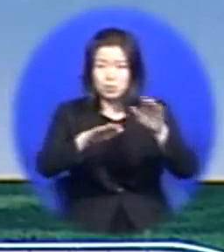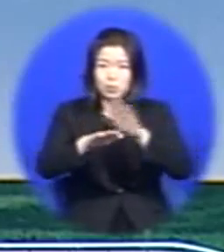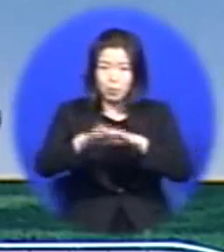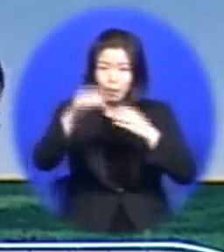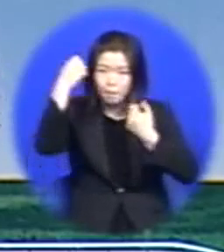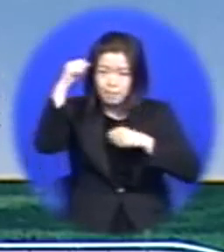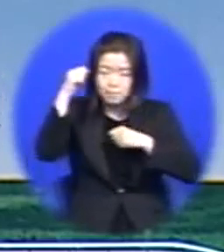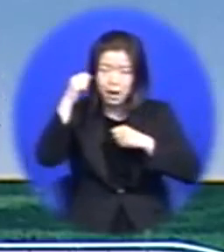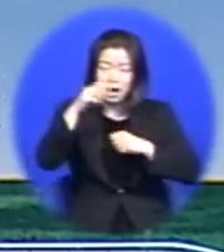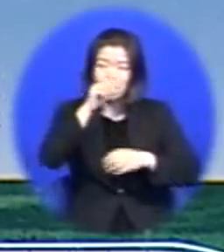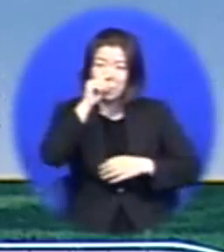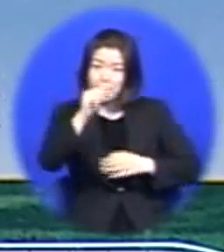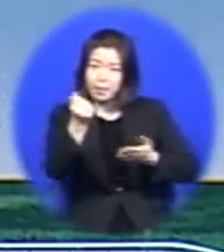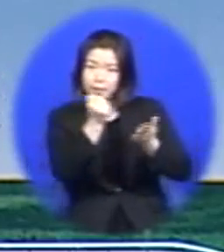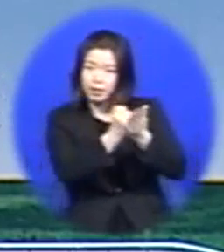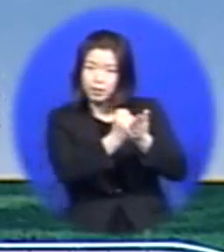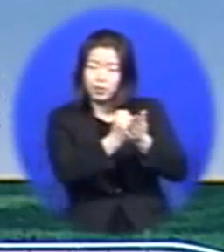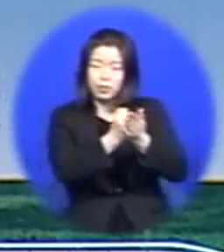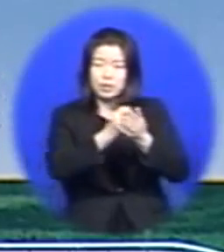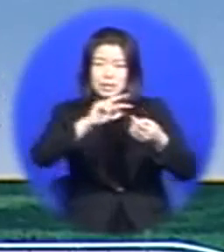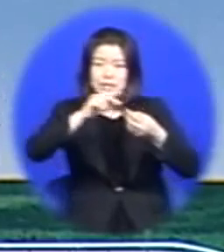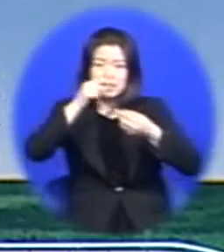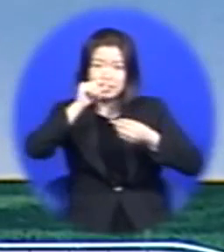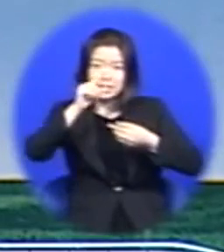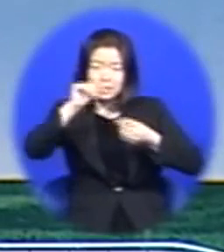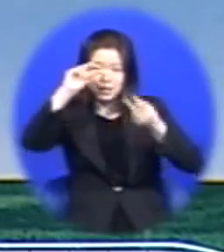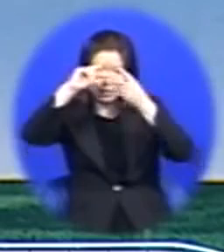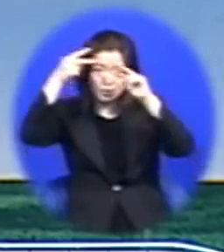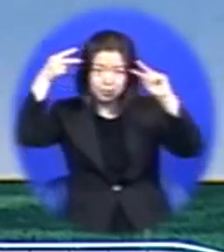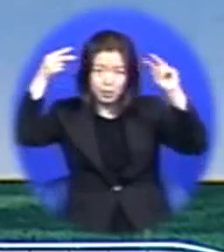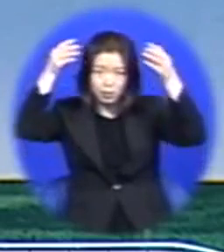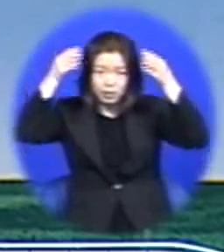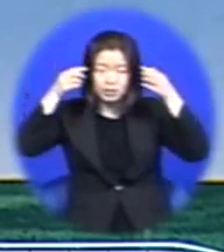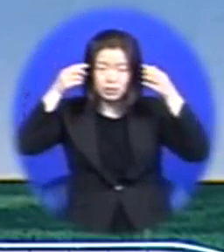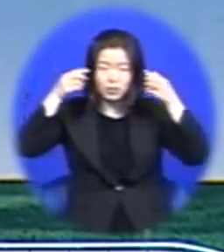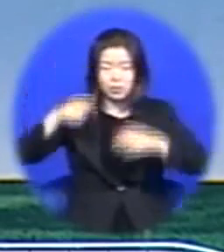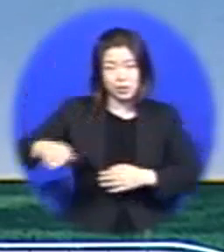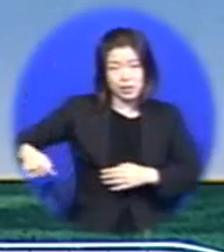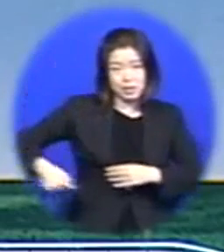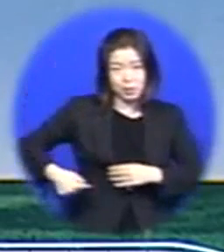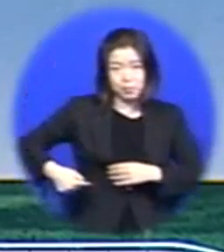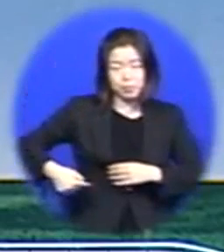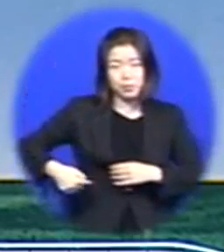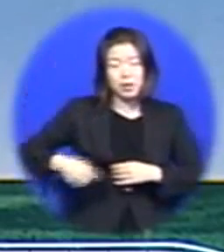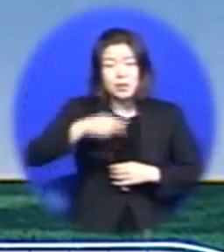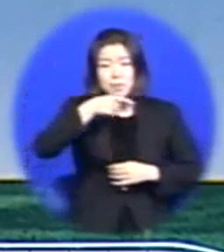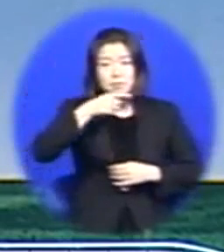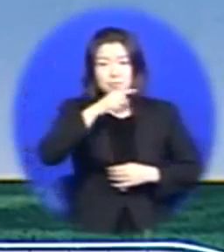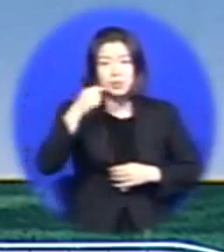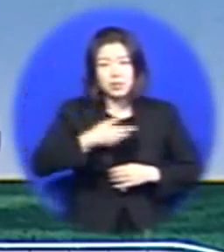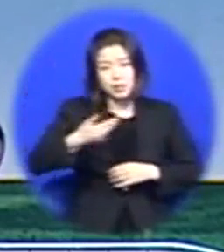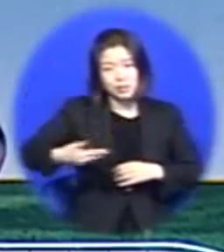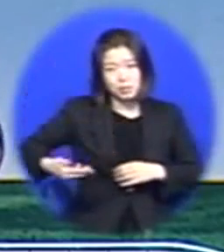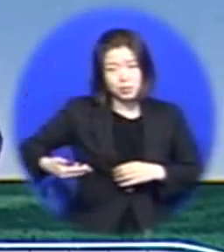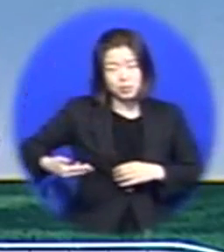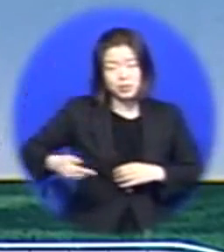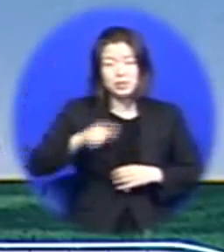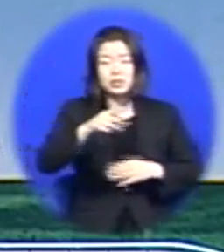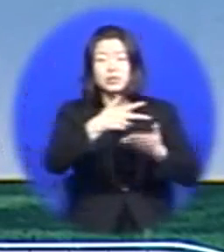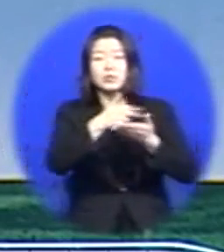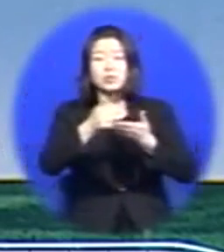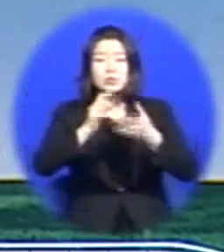박히고 가시 면류관을 쓰시고 옆구리에 창에 찔려 피를 쏟으시는 그 주님의